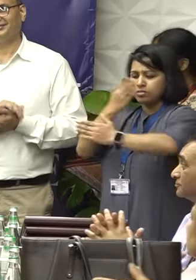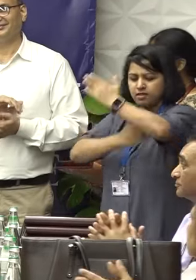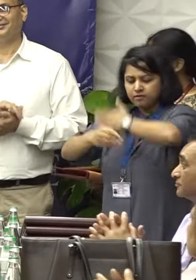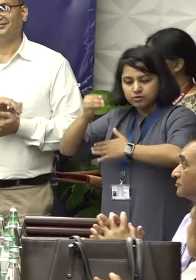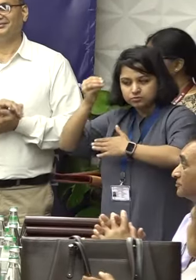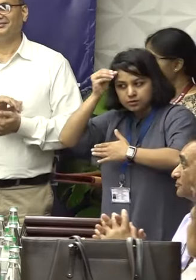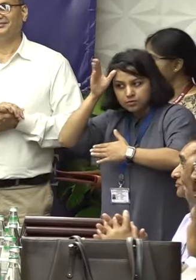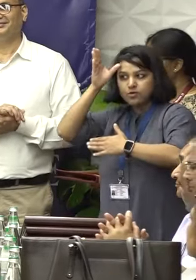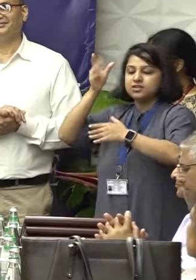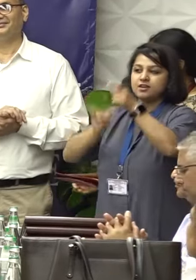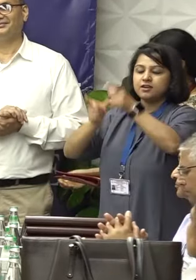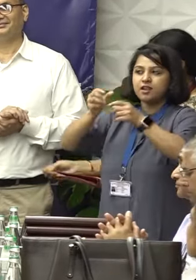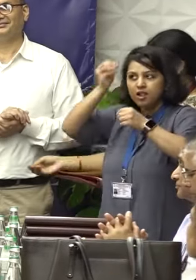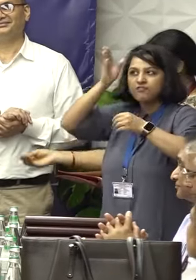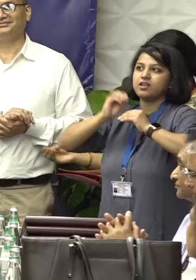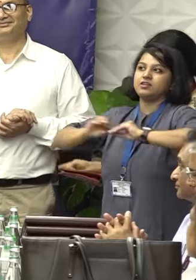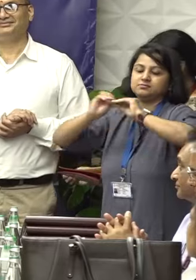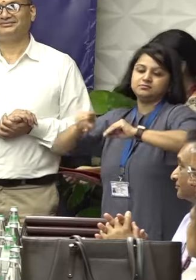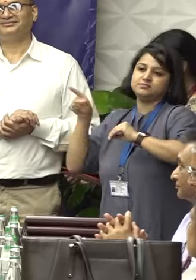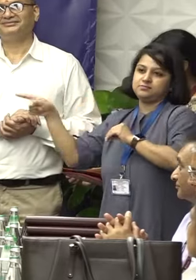बढ़ावा देना शामिल है।